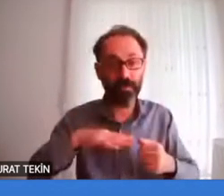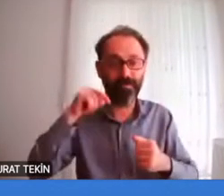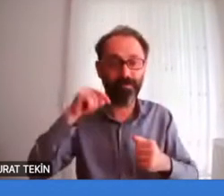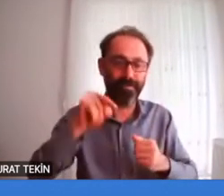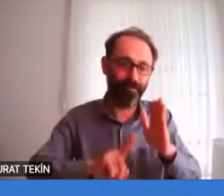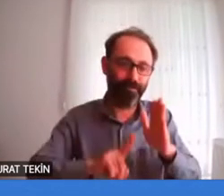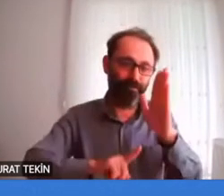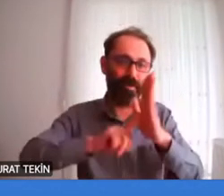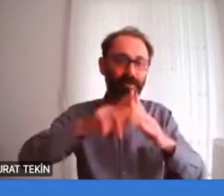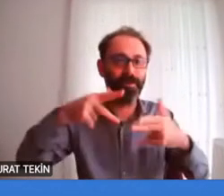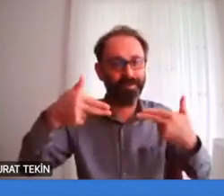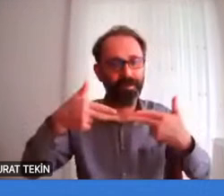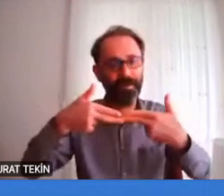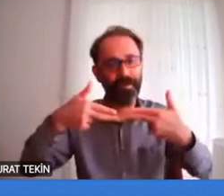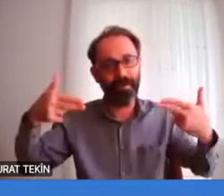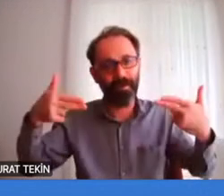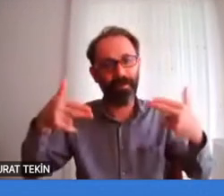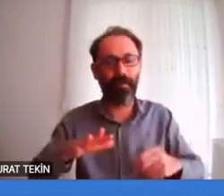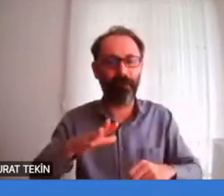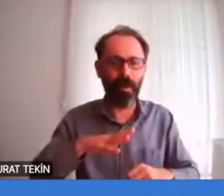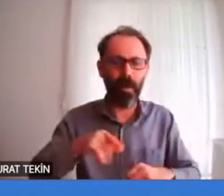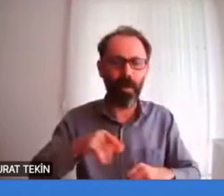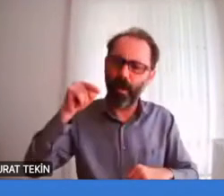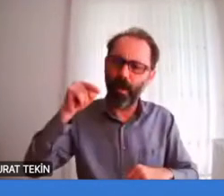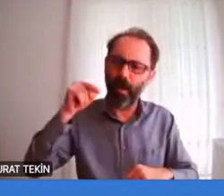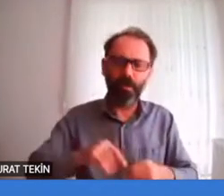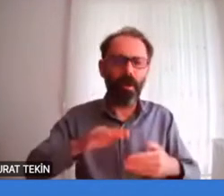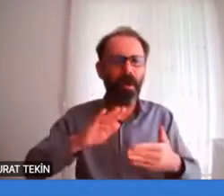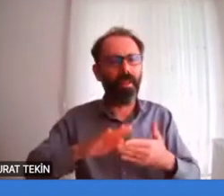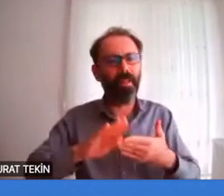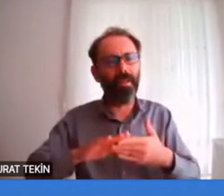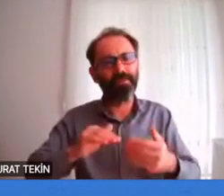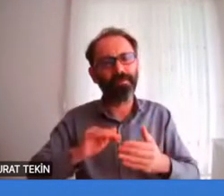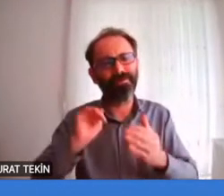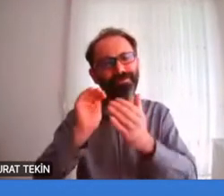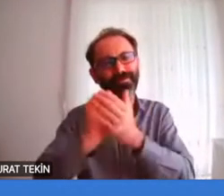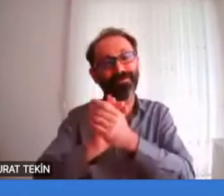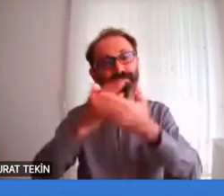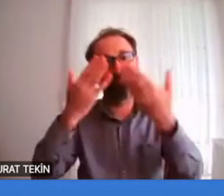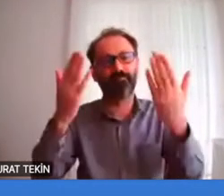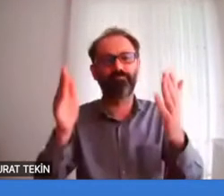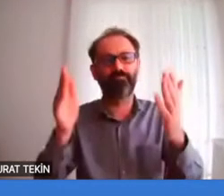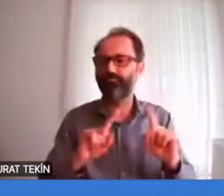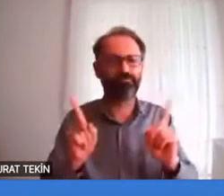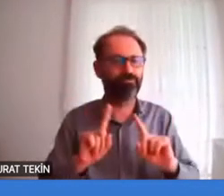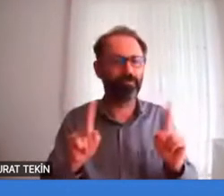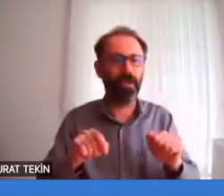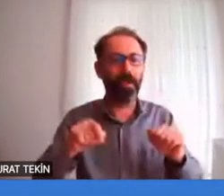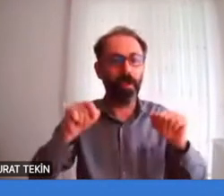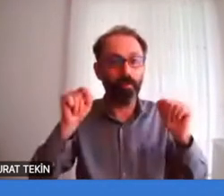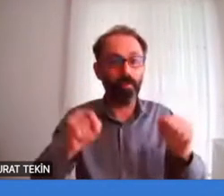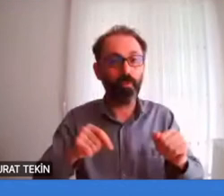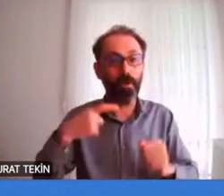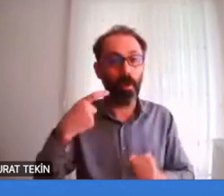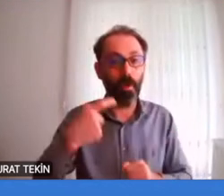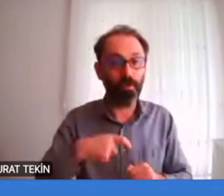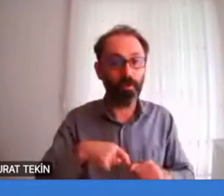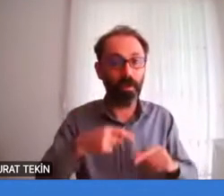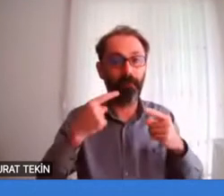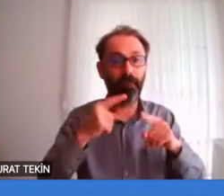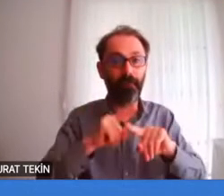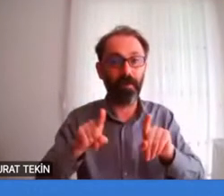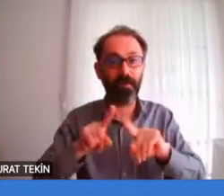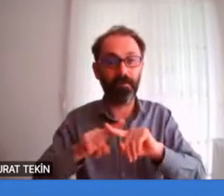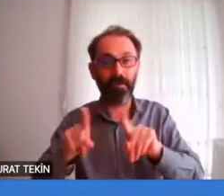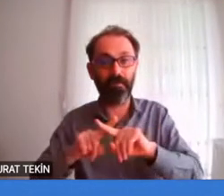arkadaşlarımızı tebrik edelim falan değil. Evet, bu bir kişinin kendisini gerçekleştirme imkanını ortaya koyan bir şey. Bu nedenle